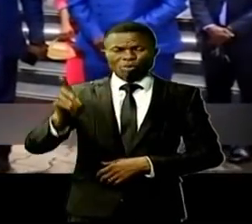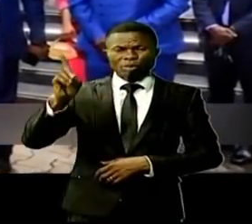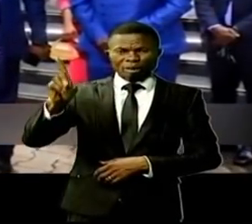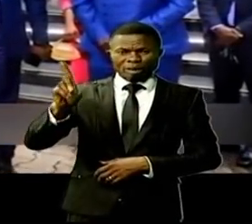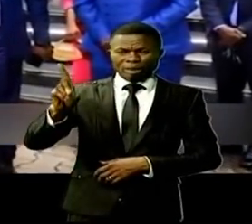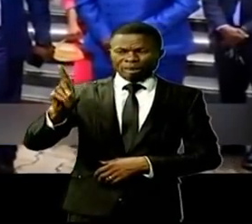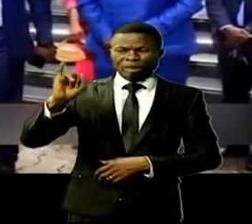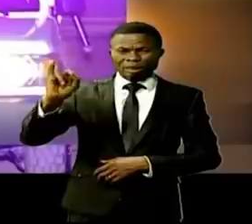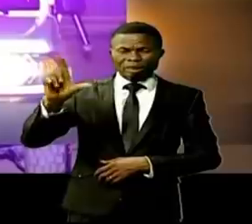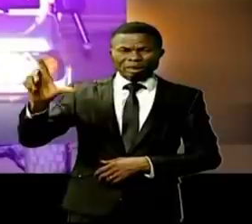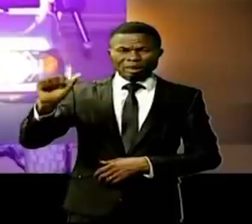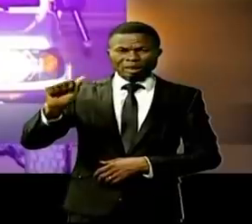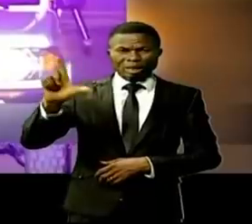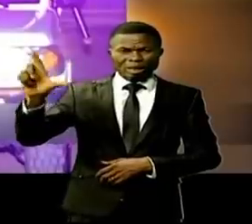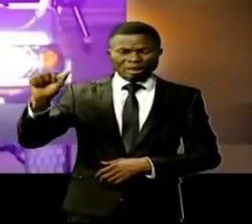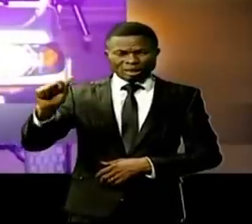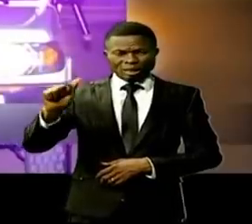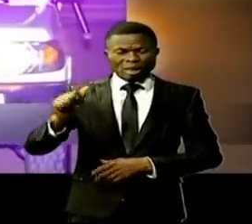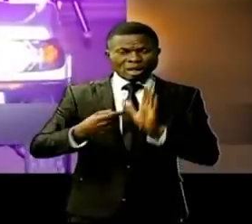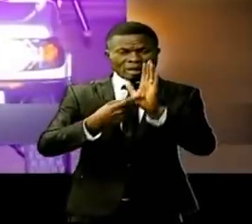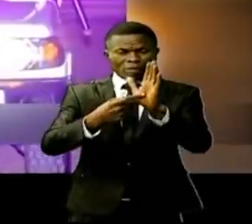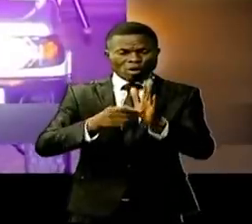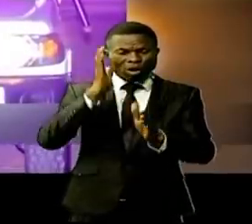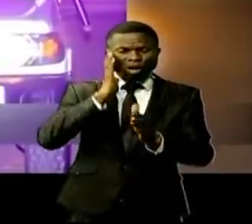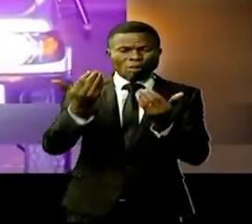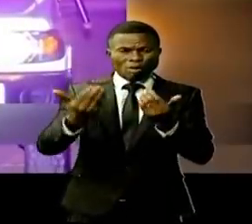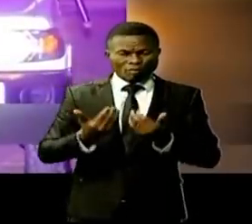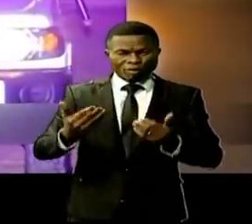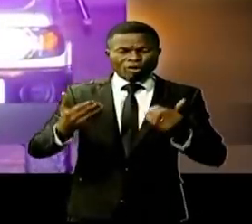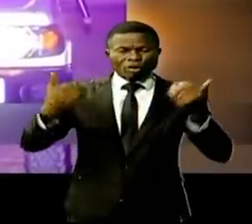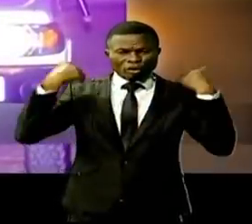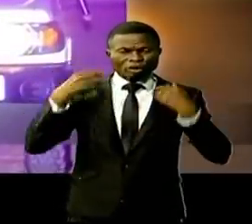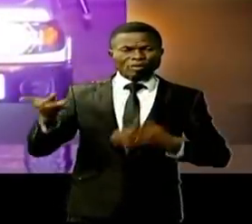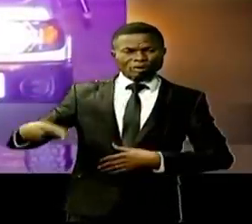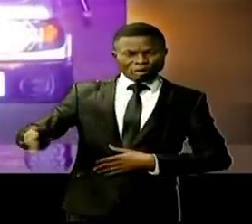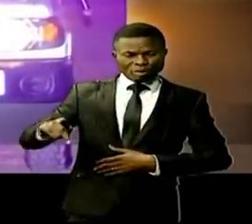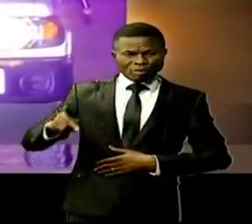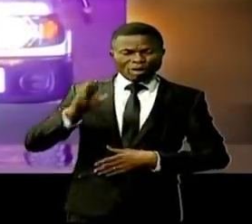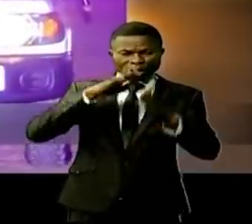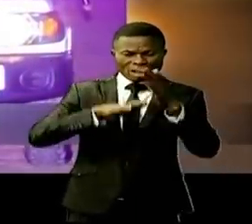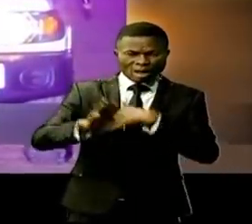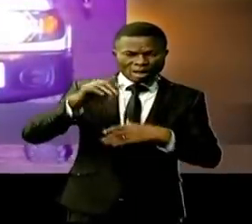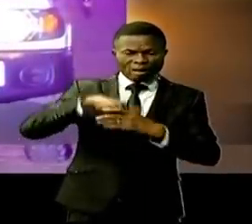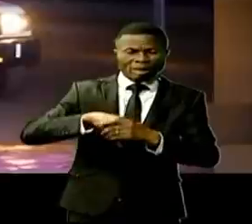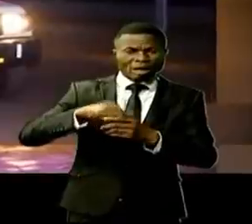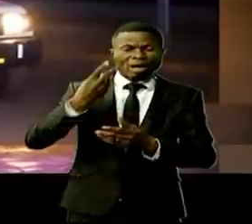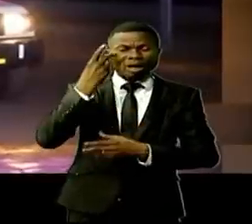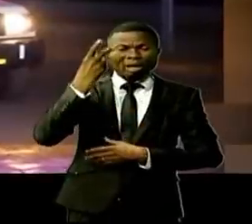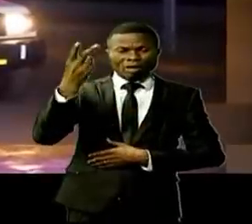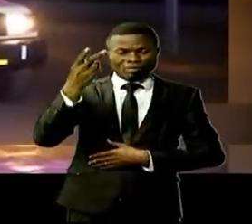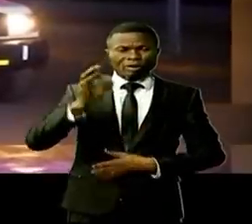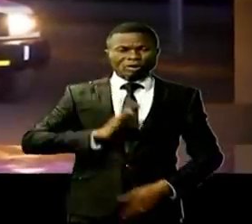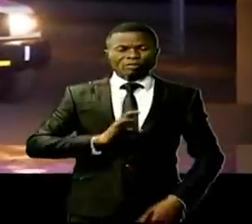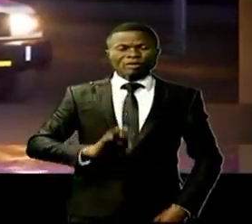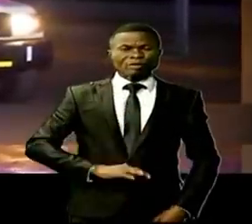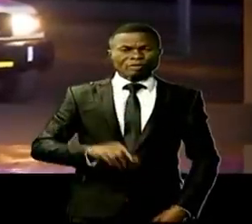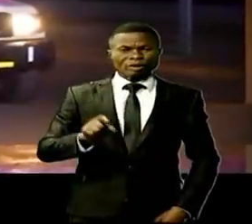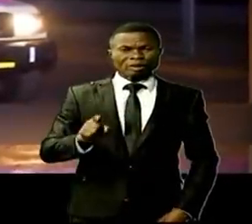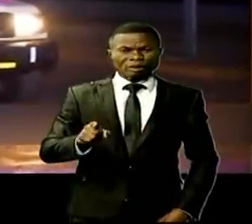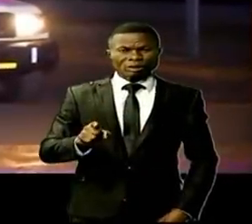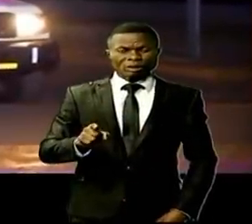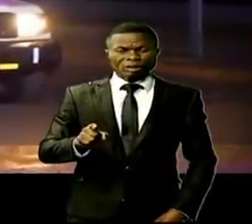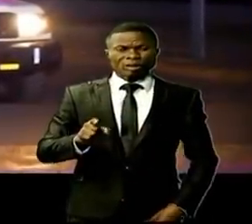qui amplifie la volonté de l'autorité municipale de s'inscrire dans la vision du chef de l'État Félix-Antoine